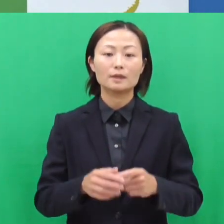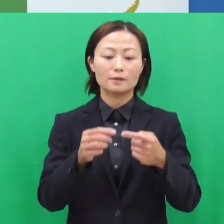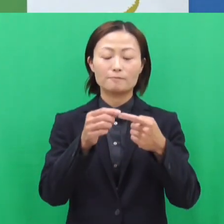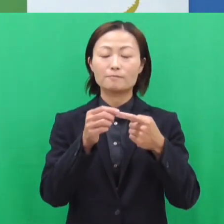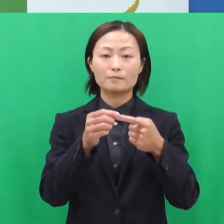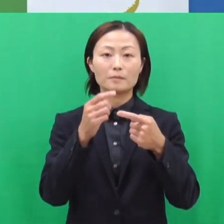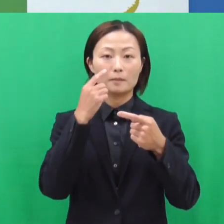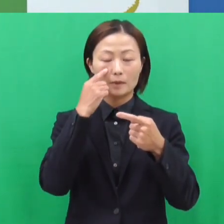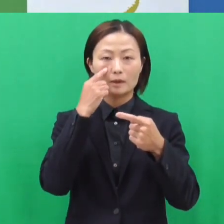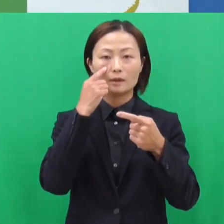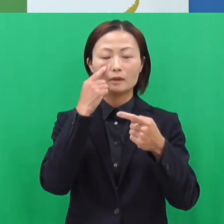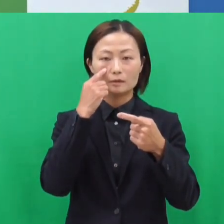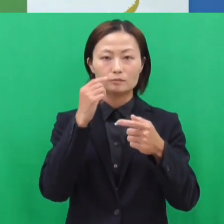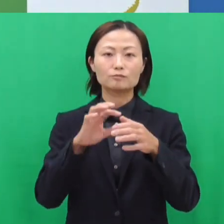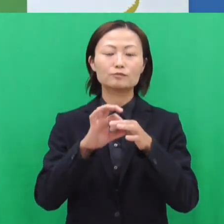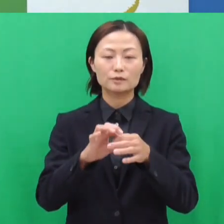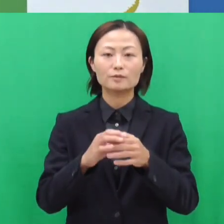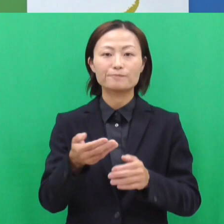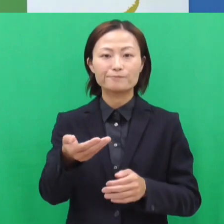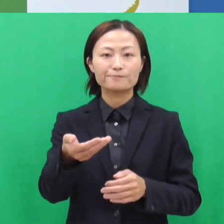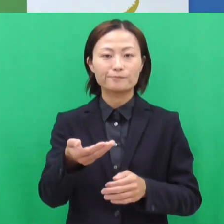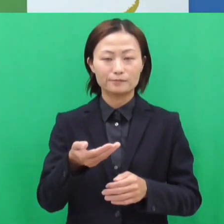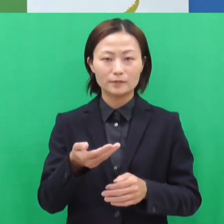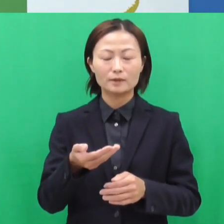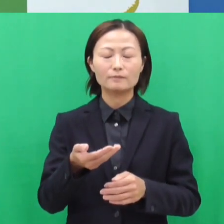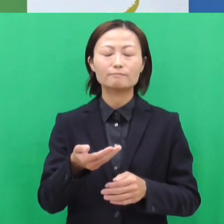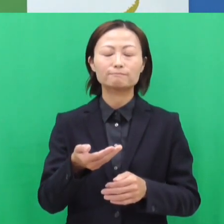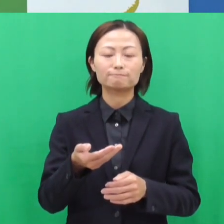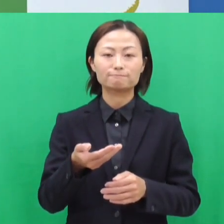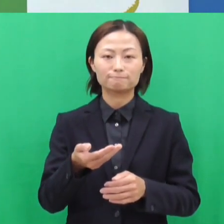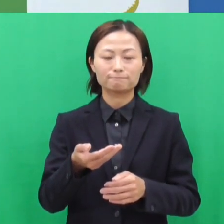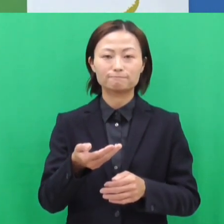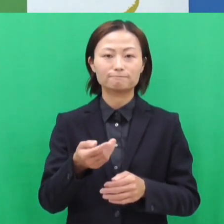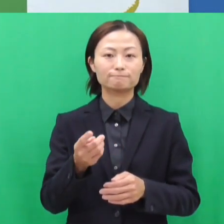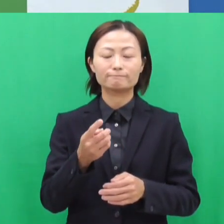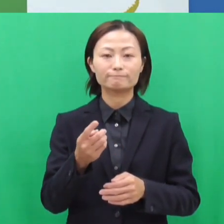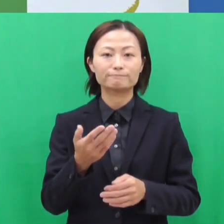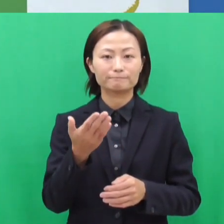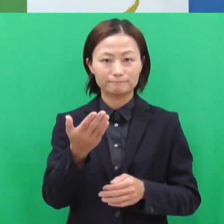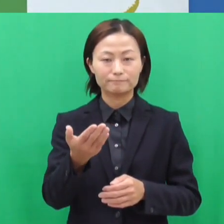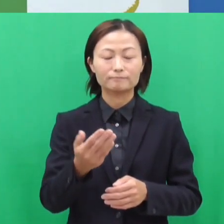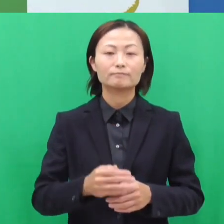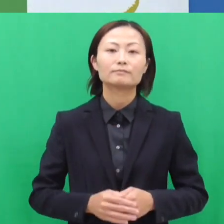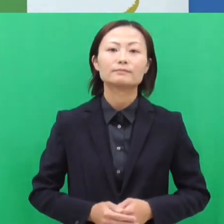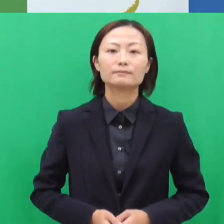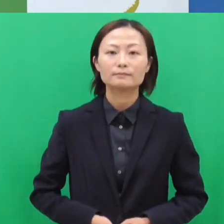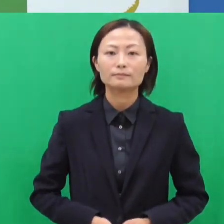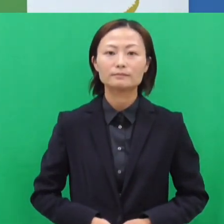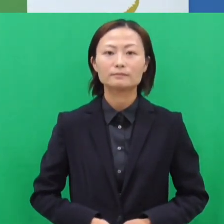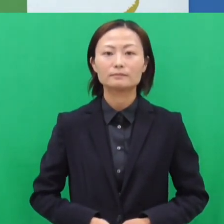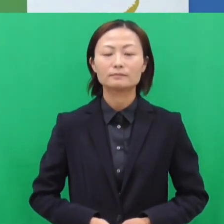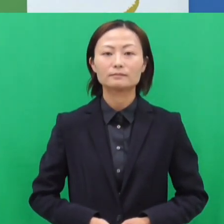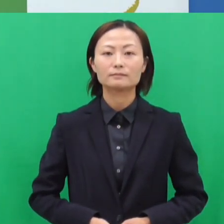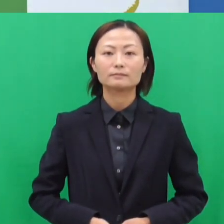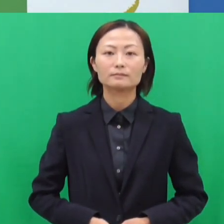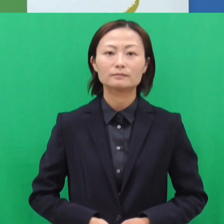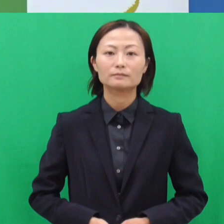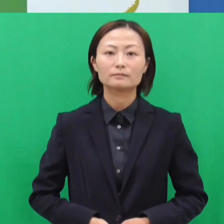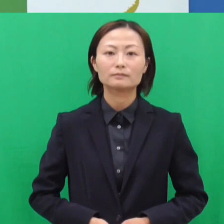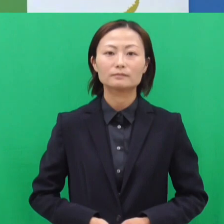ウイルス感染再拡大に備えた対策と県民の皆様への願いについて質問ございますでしょうか